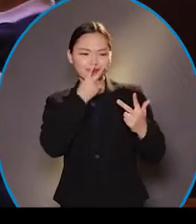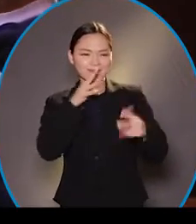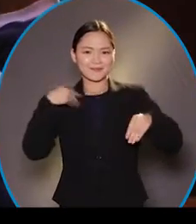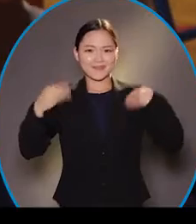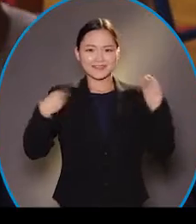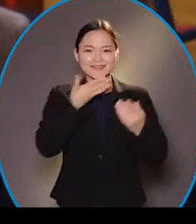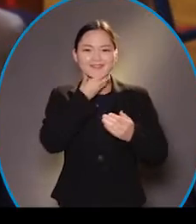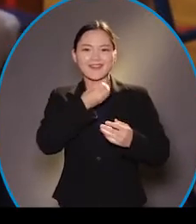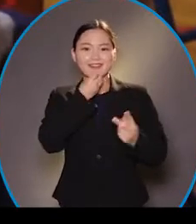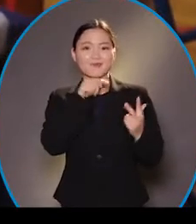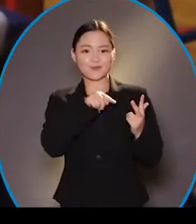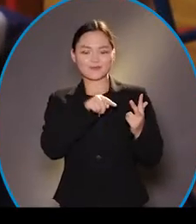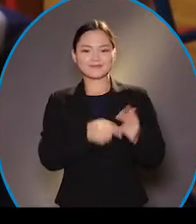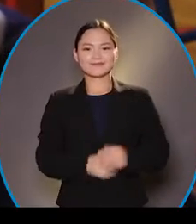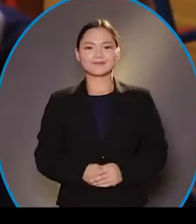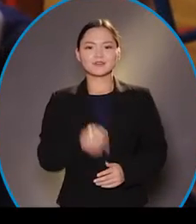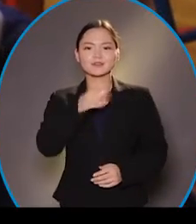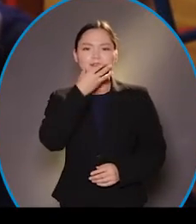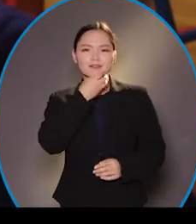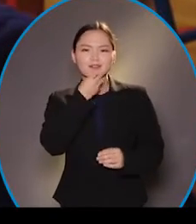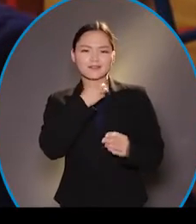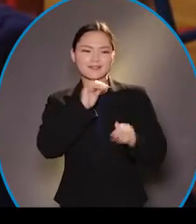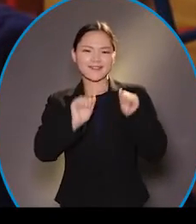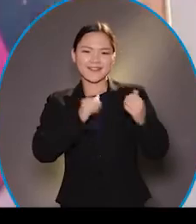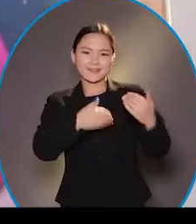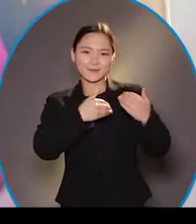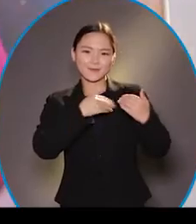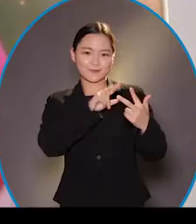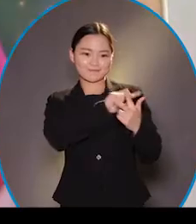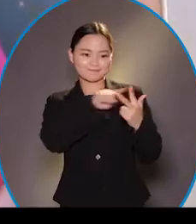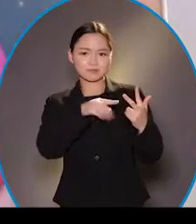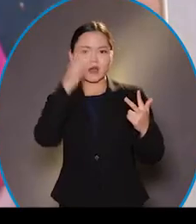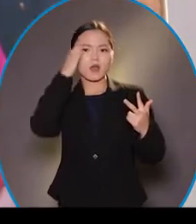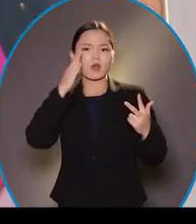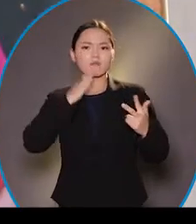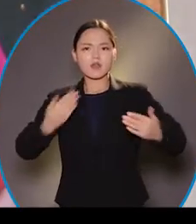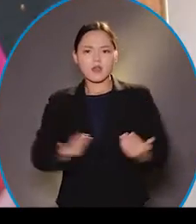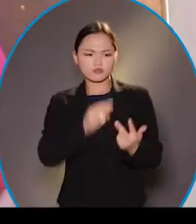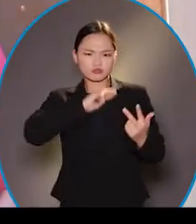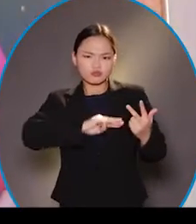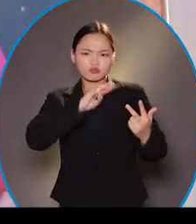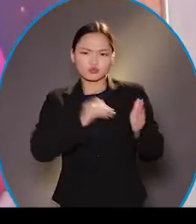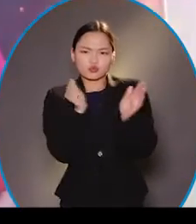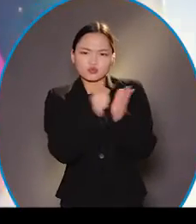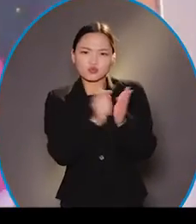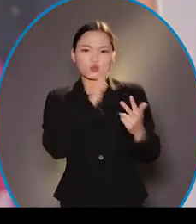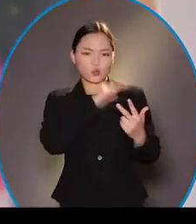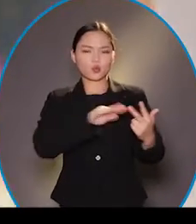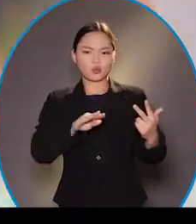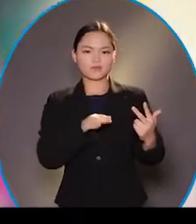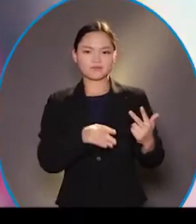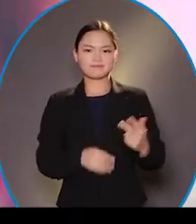гэдэгтээ маргах хүн үгүй. Энэ бяцхан жаалууд ээж аавынхаа амьдралын утга учир нь болсон чандман нэрдэнэ.